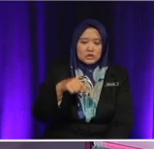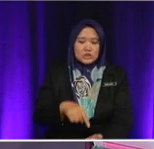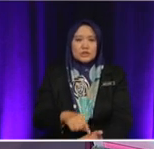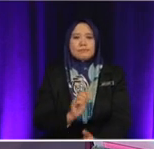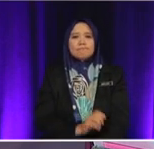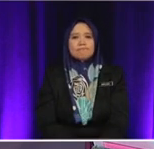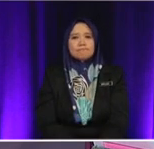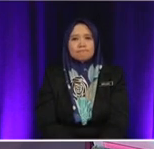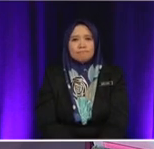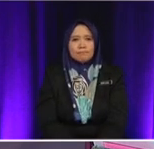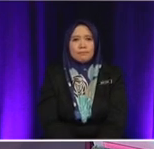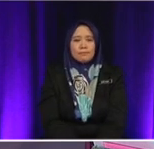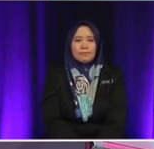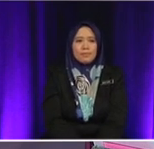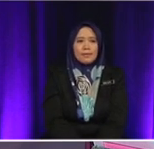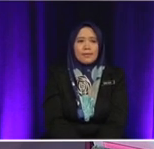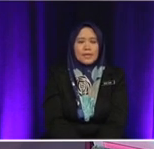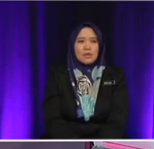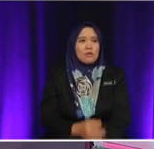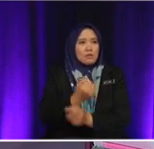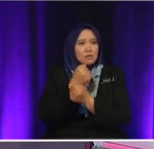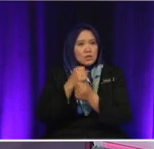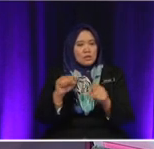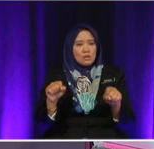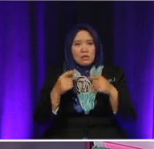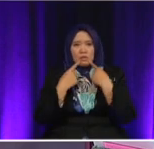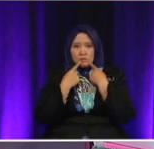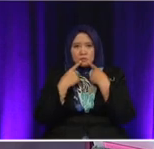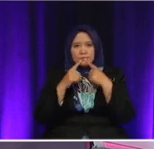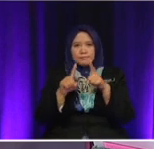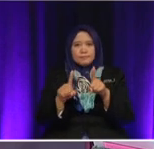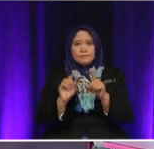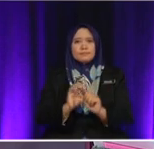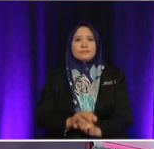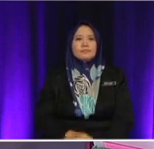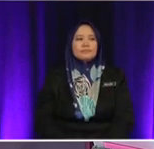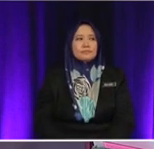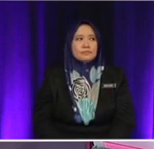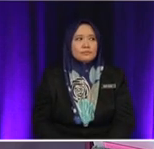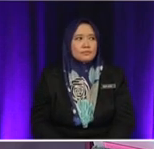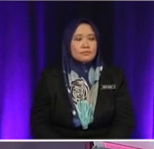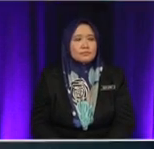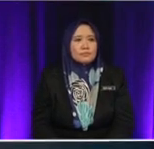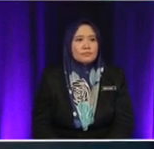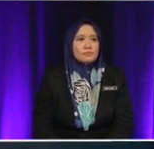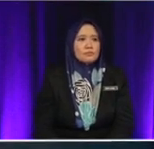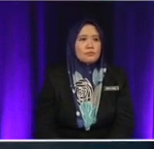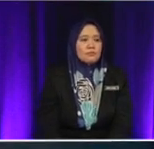yang berlaku? Jadi sedia siapa nak jawab. Yang pertama, hubungan manusia. Okey, siapa?